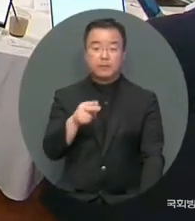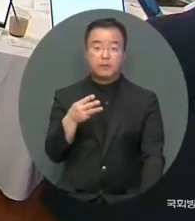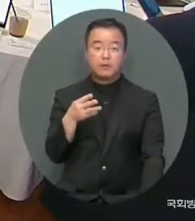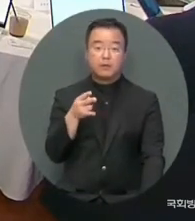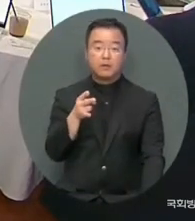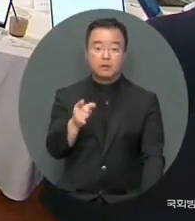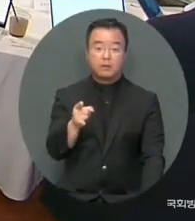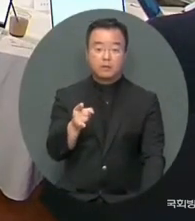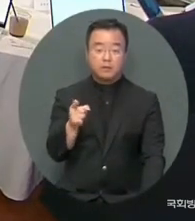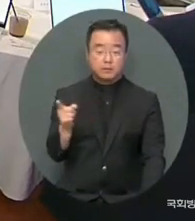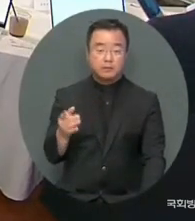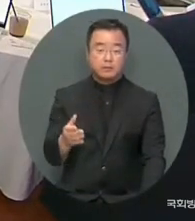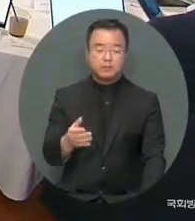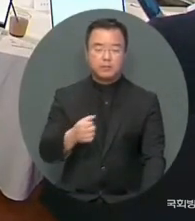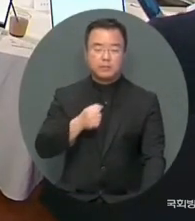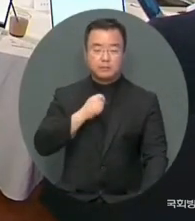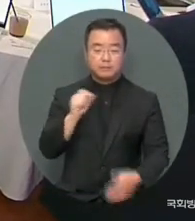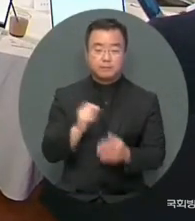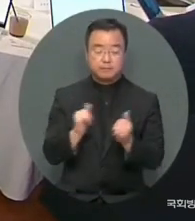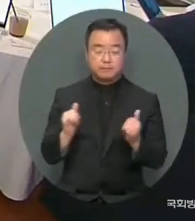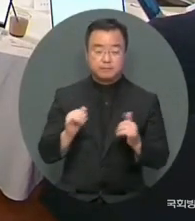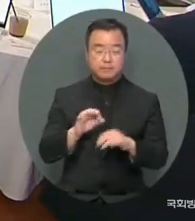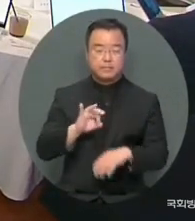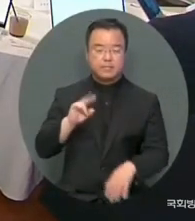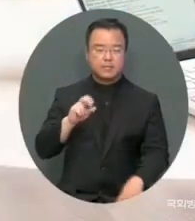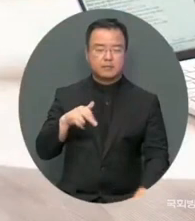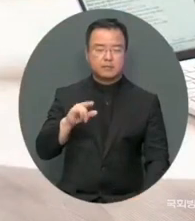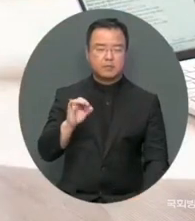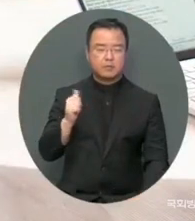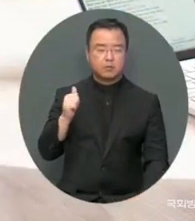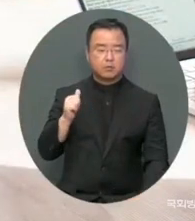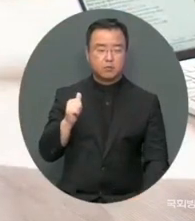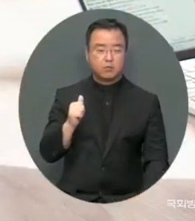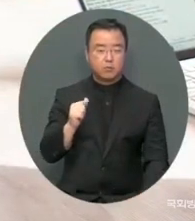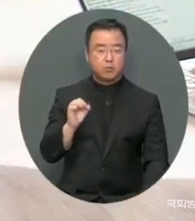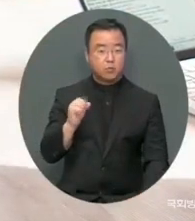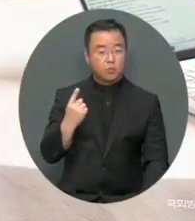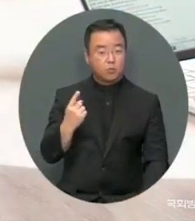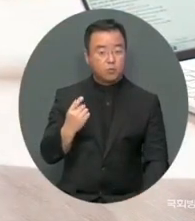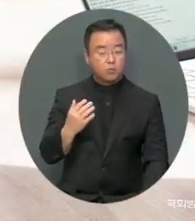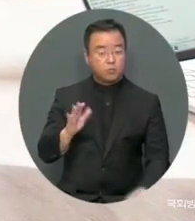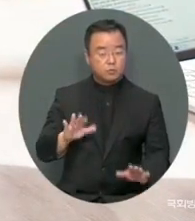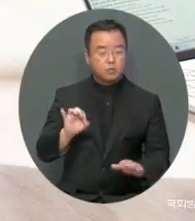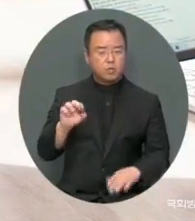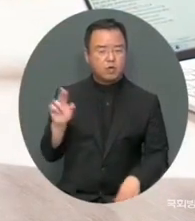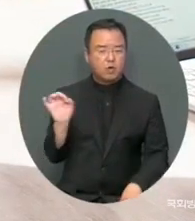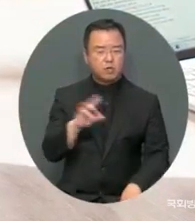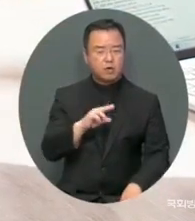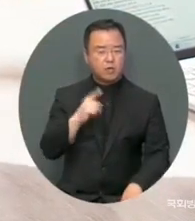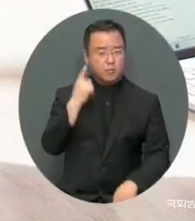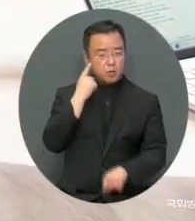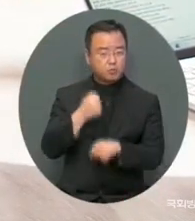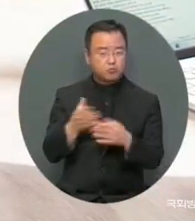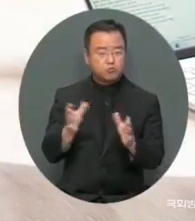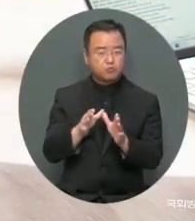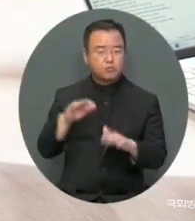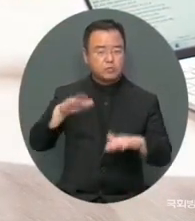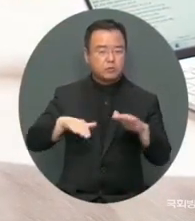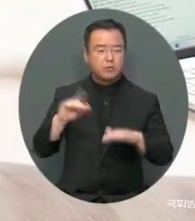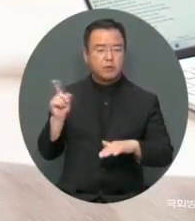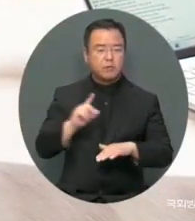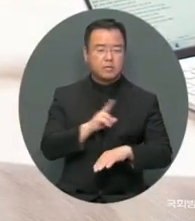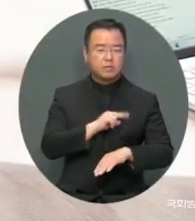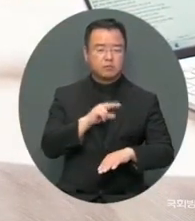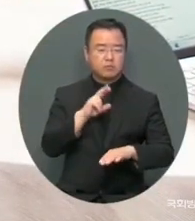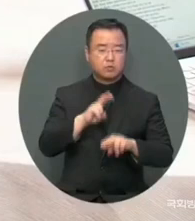예, 한겨레 임재우입니다. 사실 지금 여야와 그 정치권과 이제 학계에서 가장 의견 차이가 큰 것 중 하나가 의원 정수